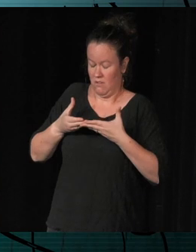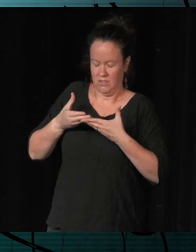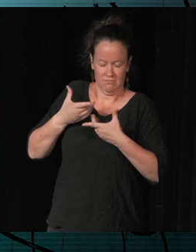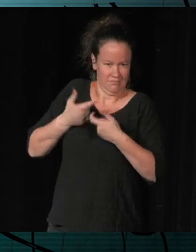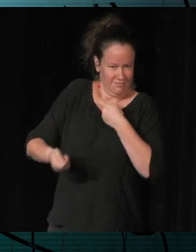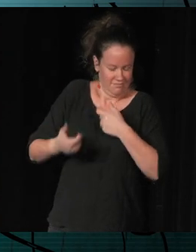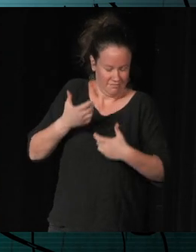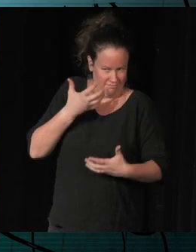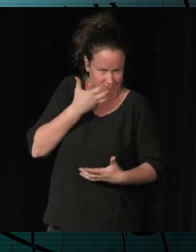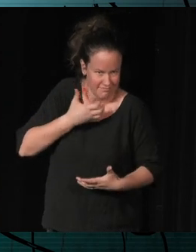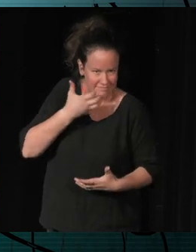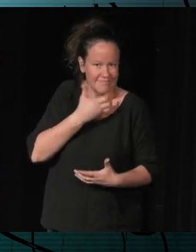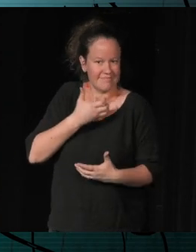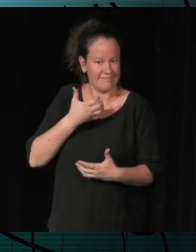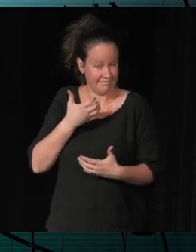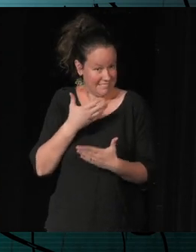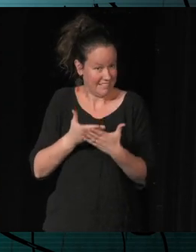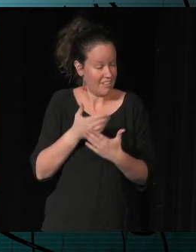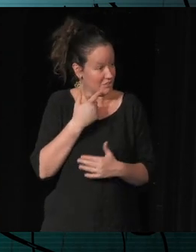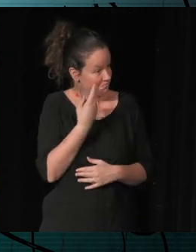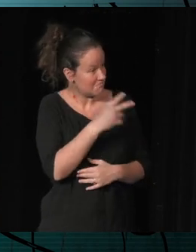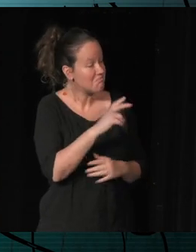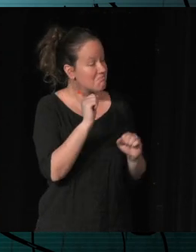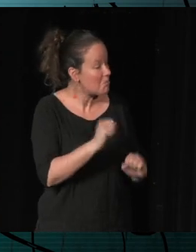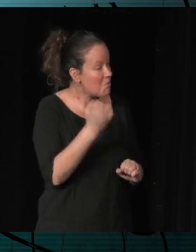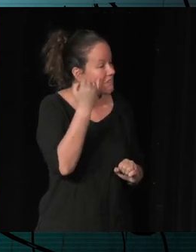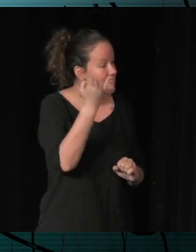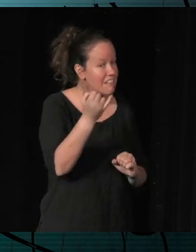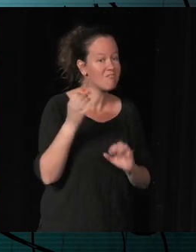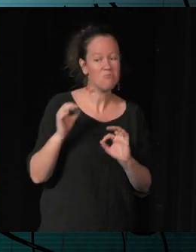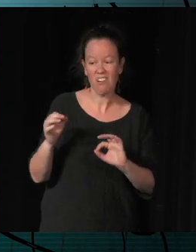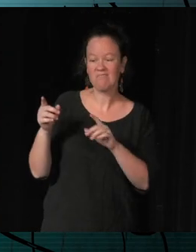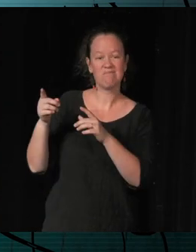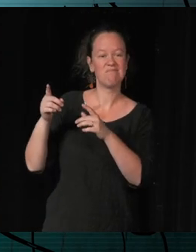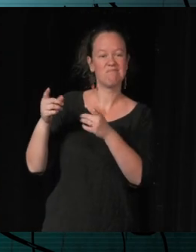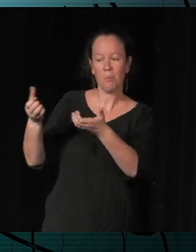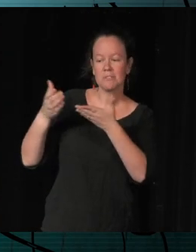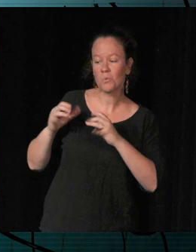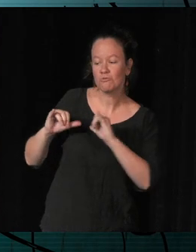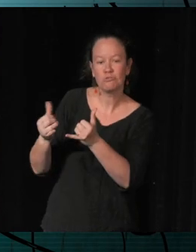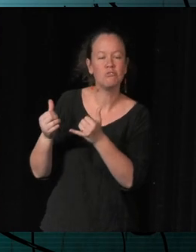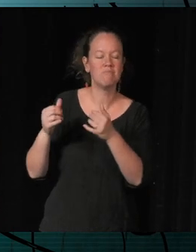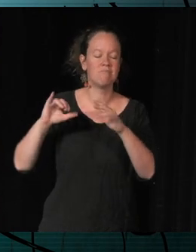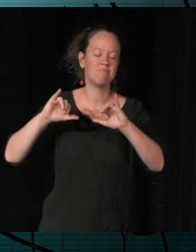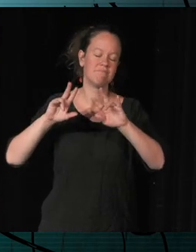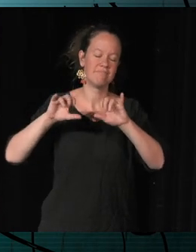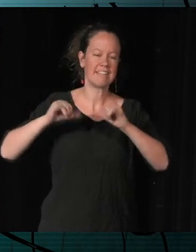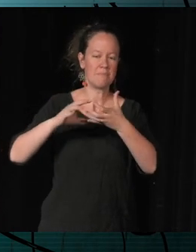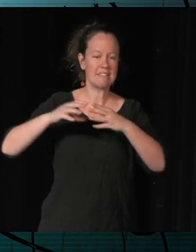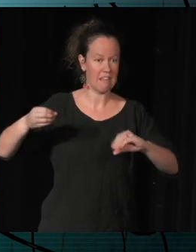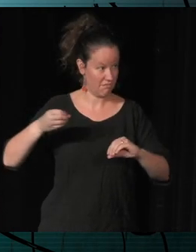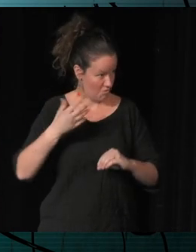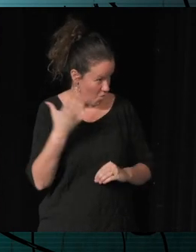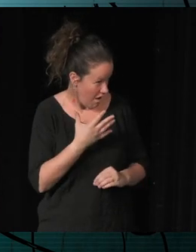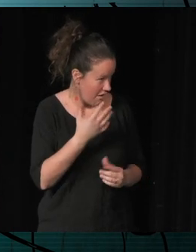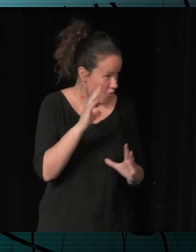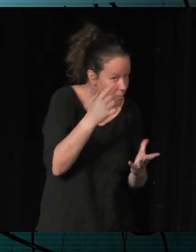design tout simplement qui ont fait que Alen the dark a développé tout un tout un toute une liste d'outils et je pense que c'est c'est une des raisons pour lesquelles